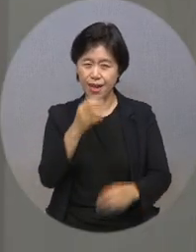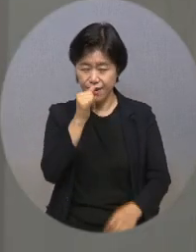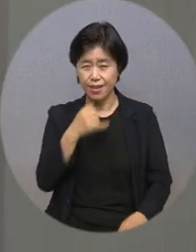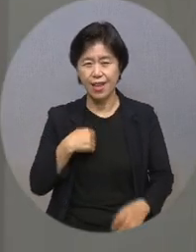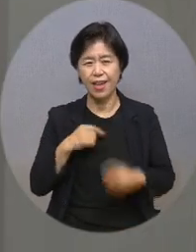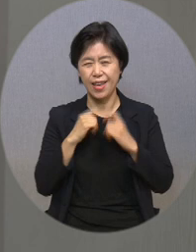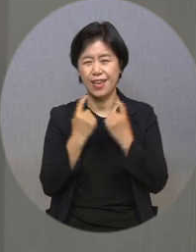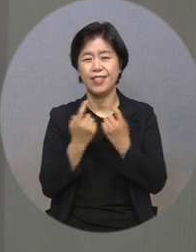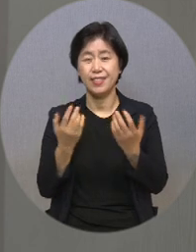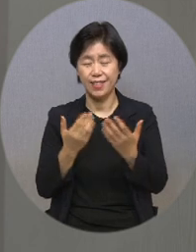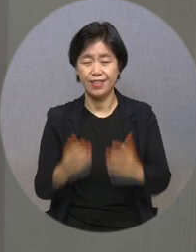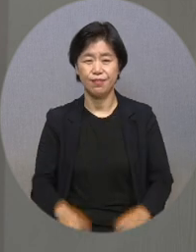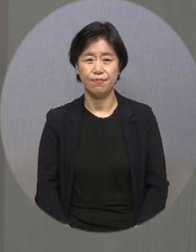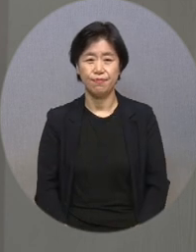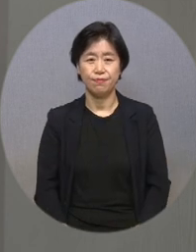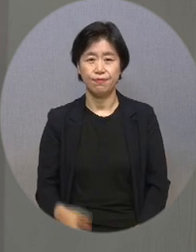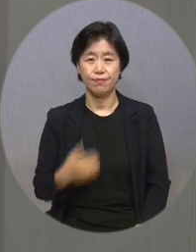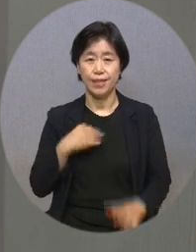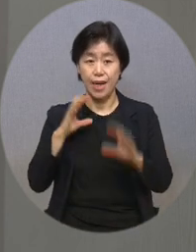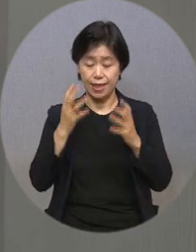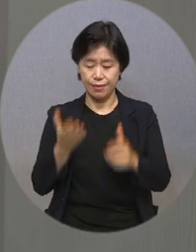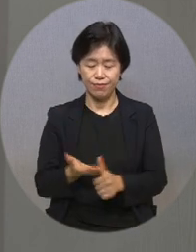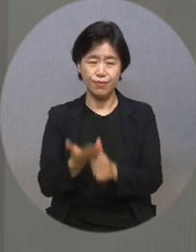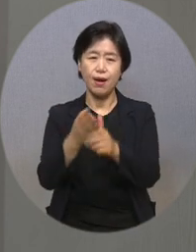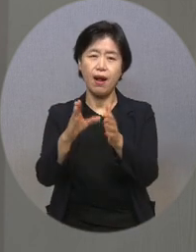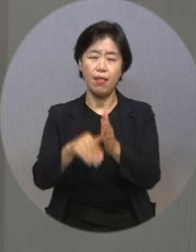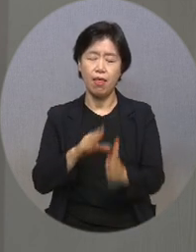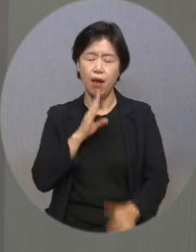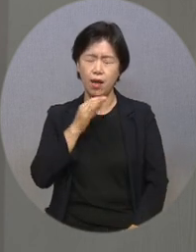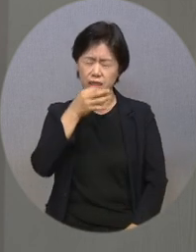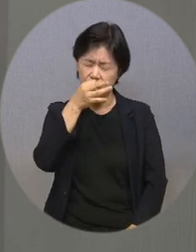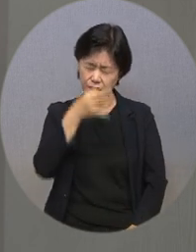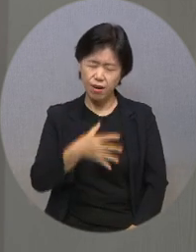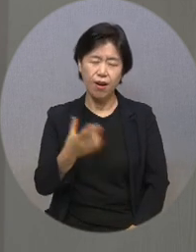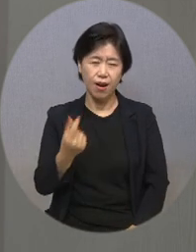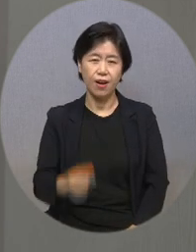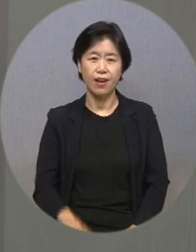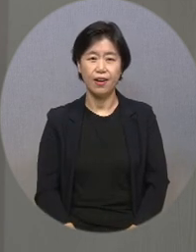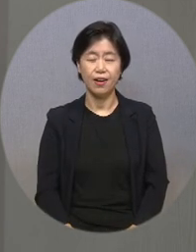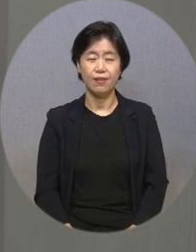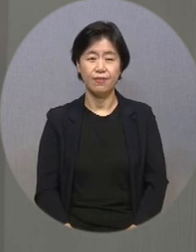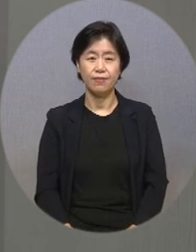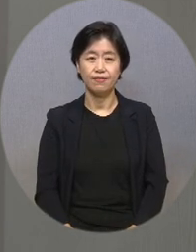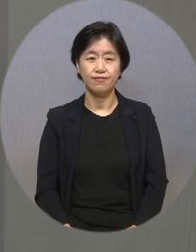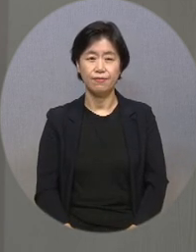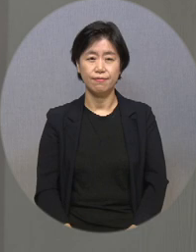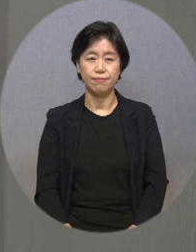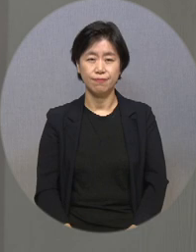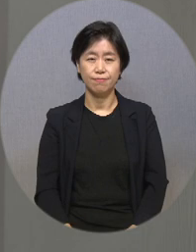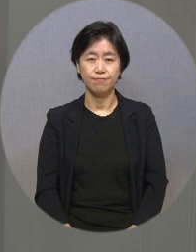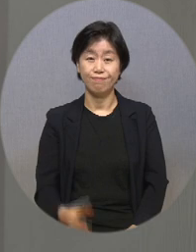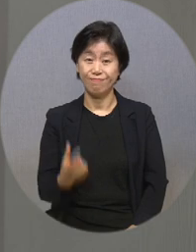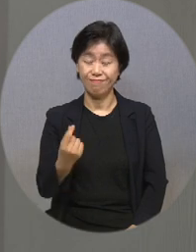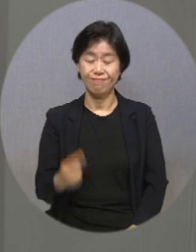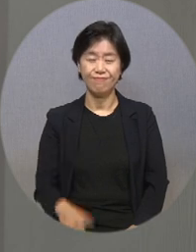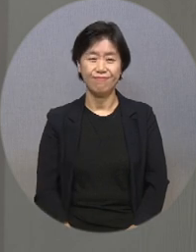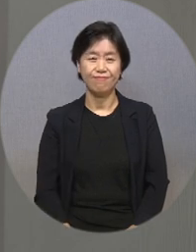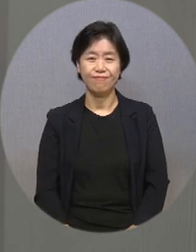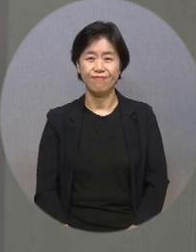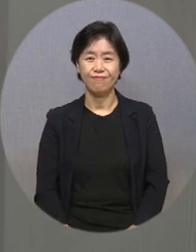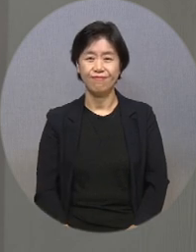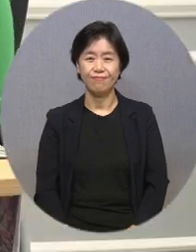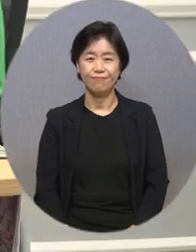아이를 양육하는 아이들이 어렸을 때 양육할 때가 가장 힘든 시기였던 것 같고요. 네, 그렇습니다.